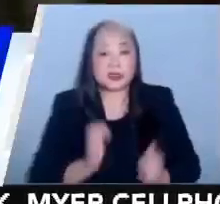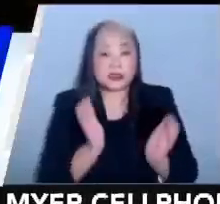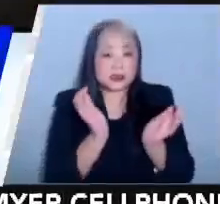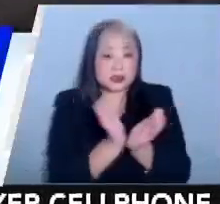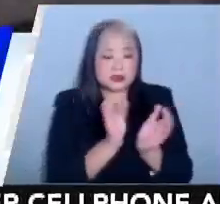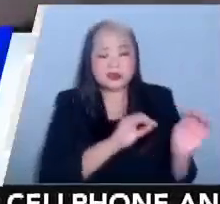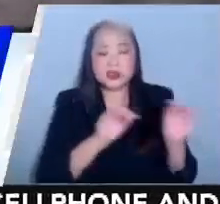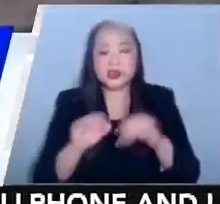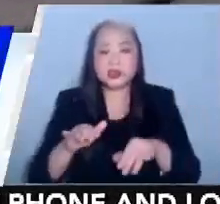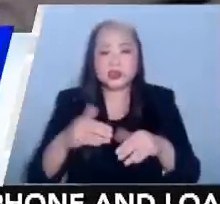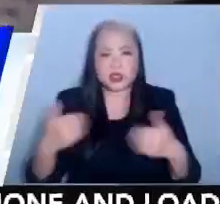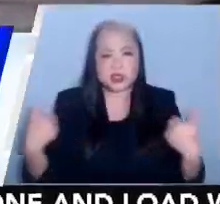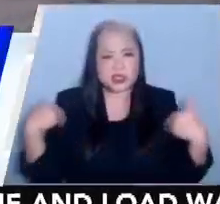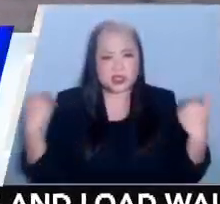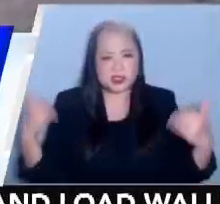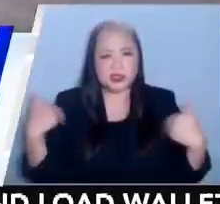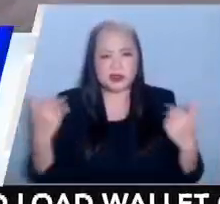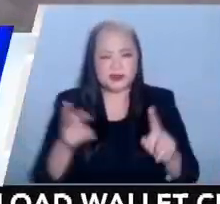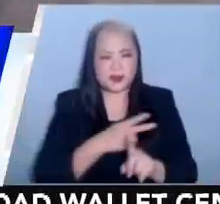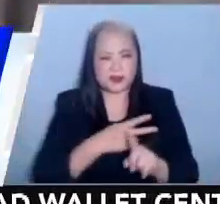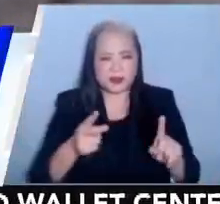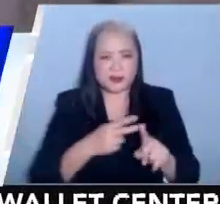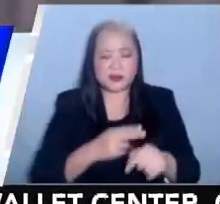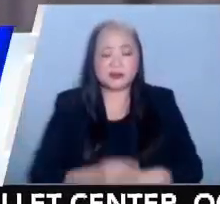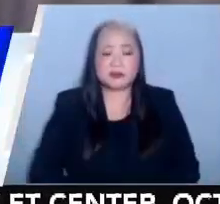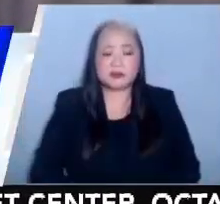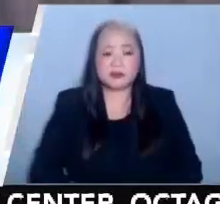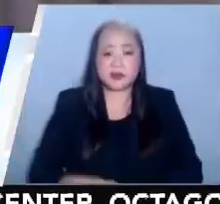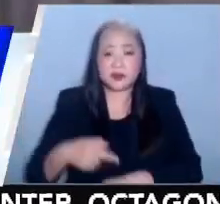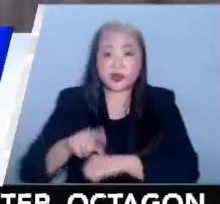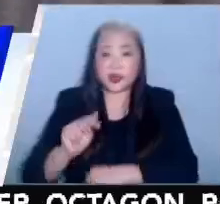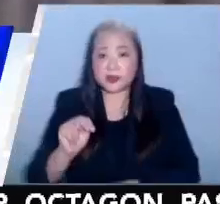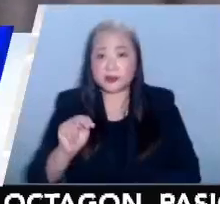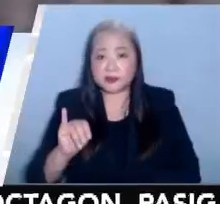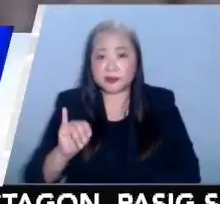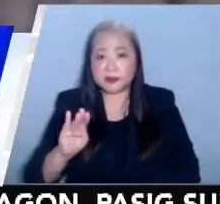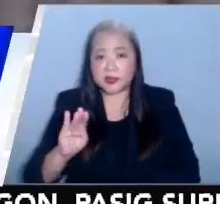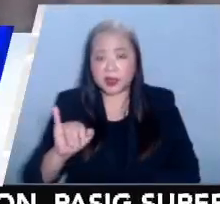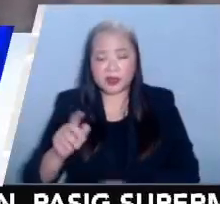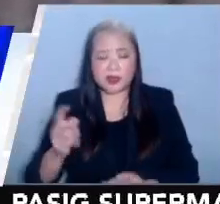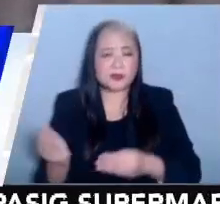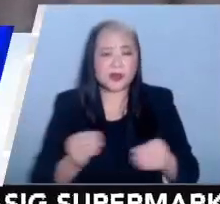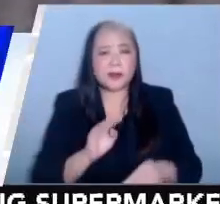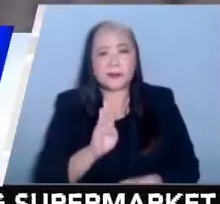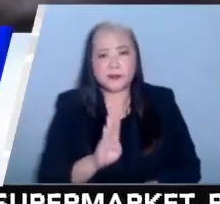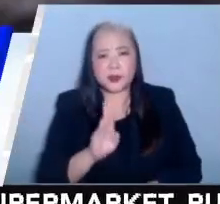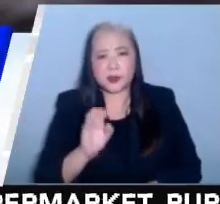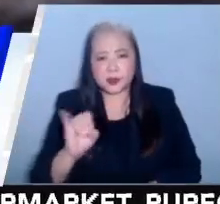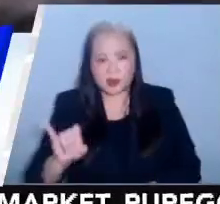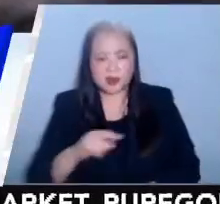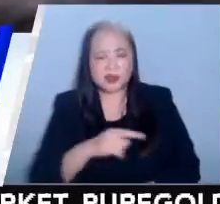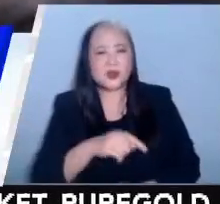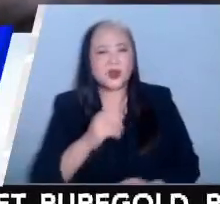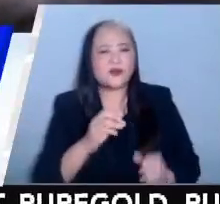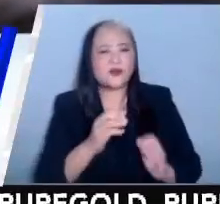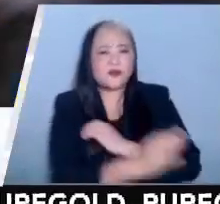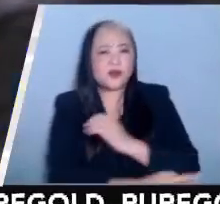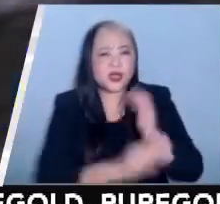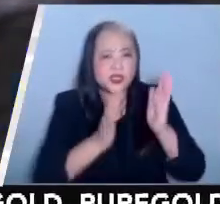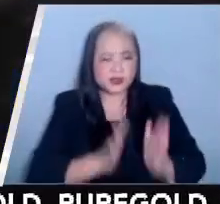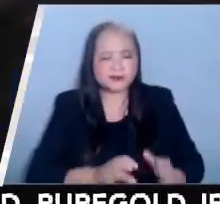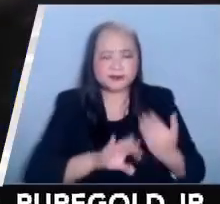biktima, habang i-re-refer naman ng NBI sa Bureau of Immigration ang mga na-rescue na dayuhan. Oscar